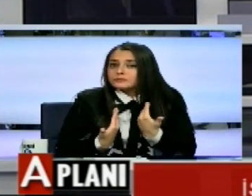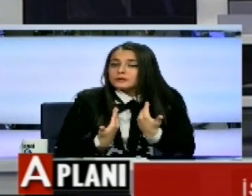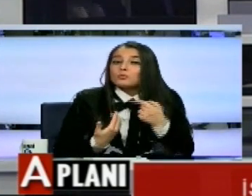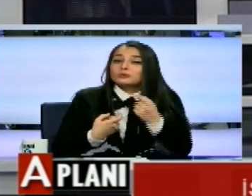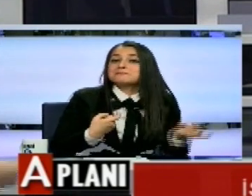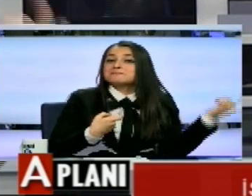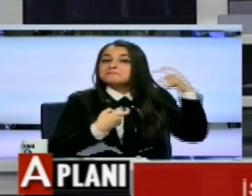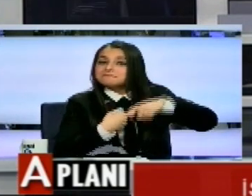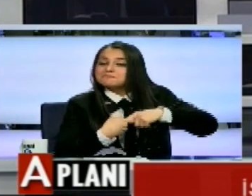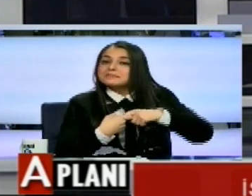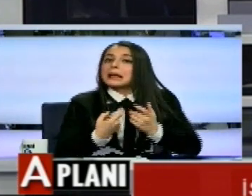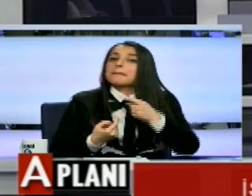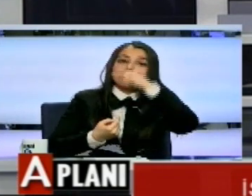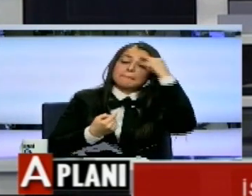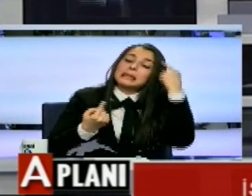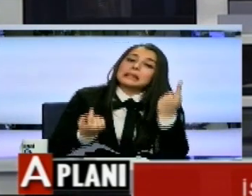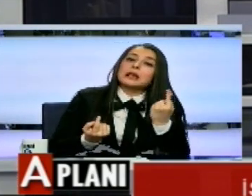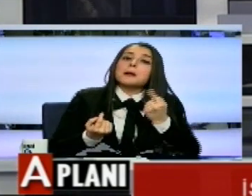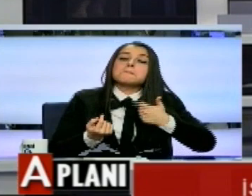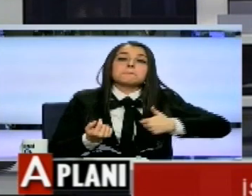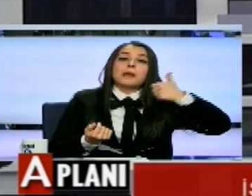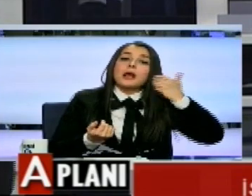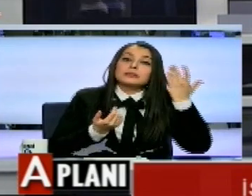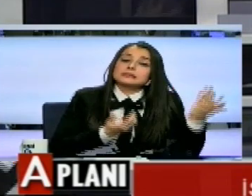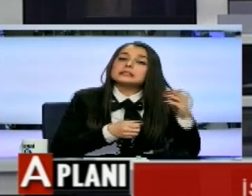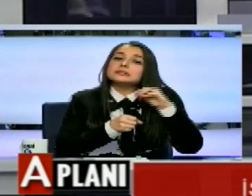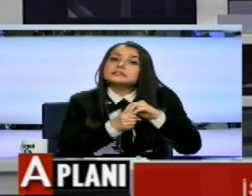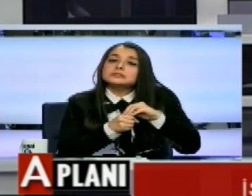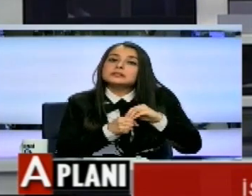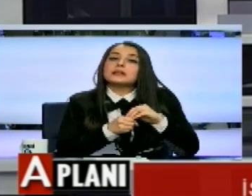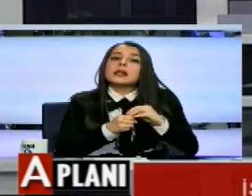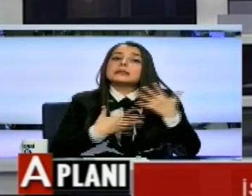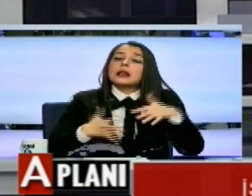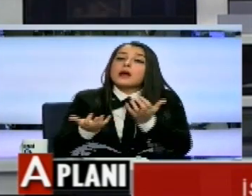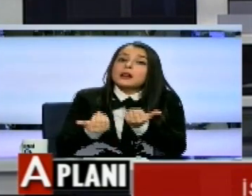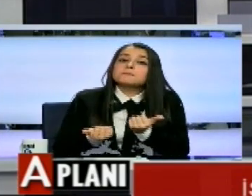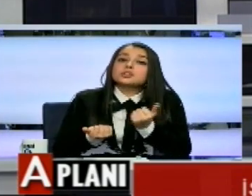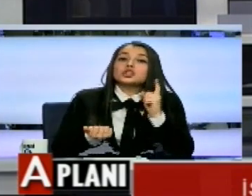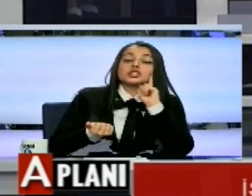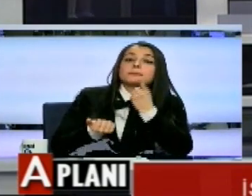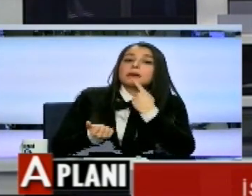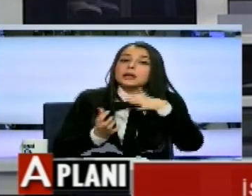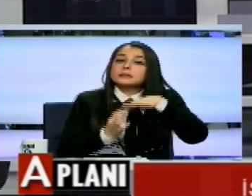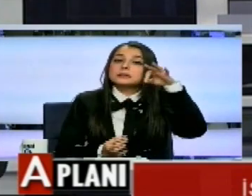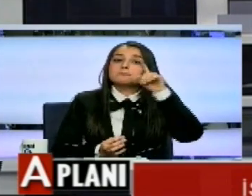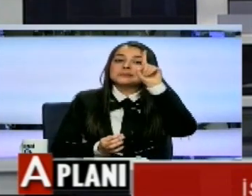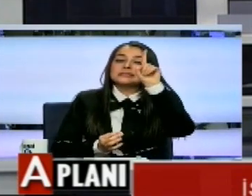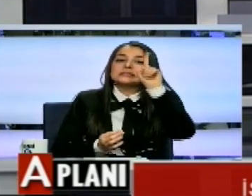anlamda belki bakanlığımızın şunu önerebilir. Engelli alımlarında işitme engellilerle ilgili bir